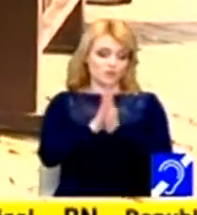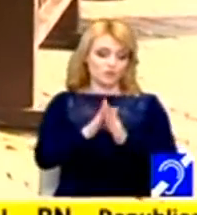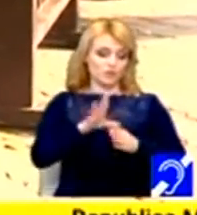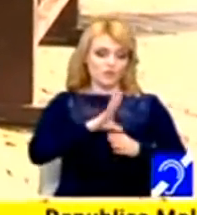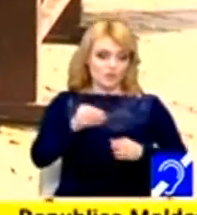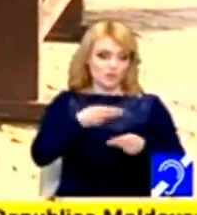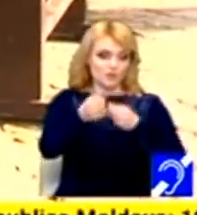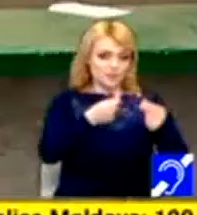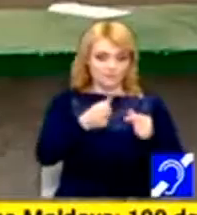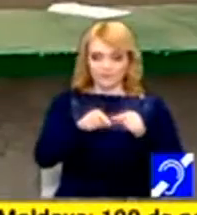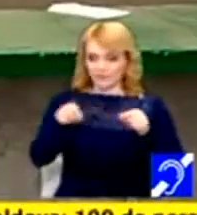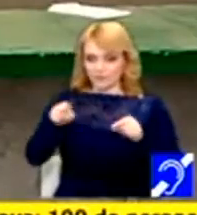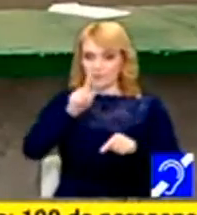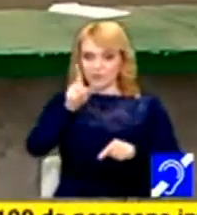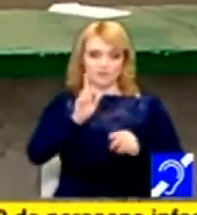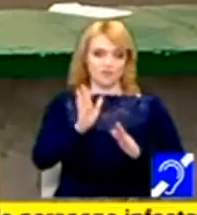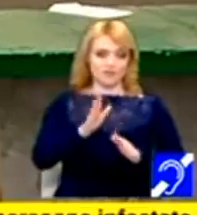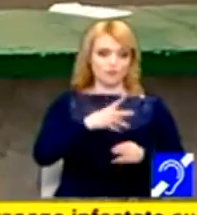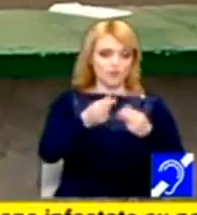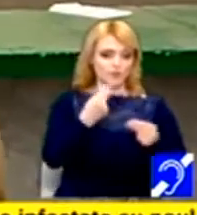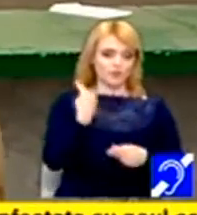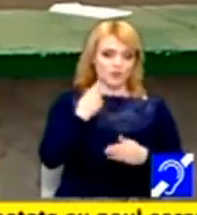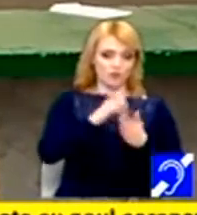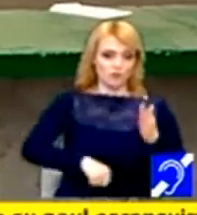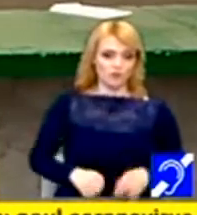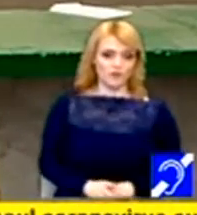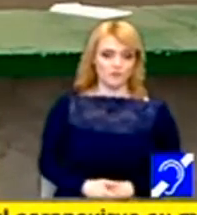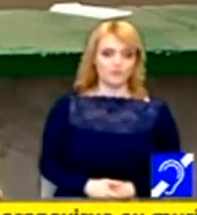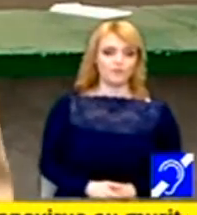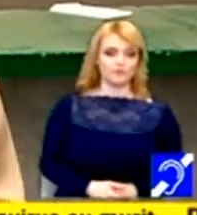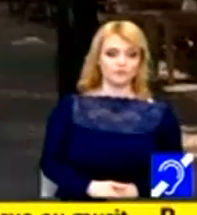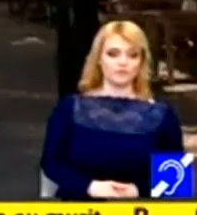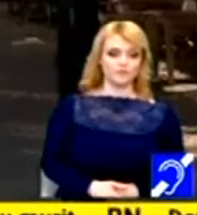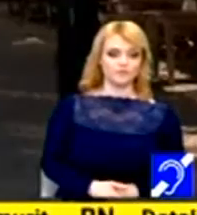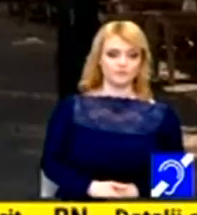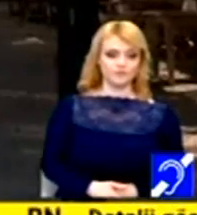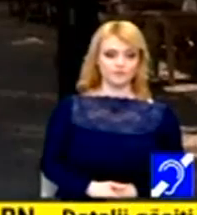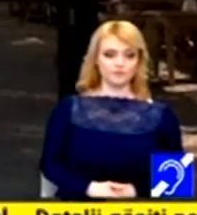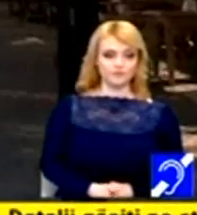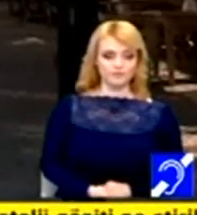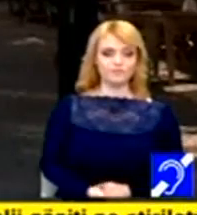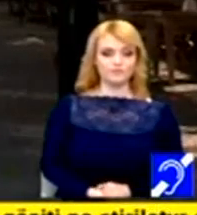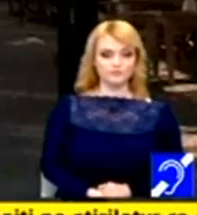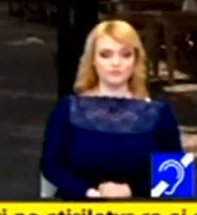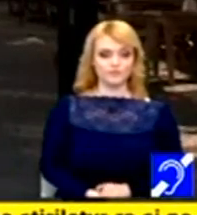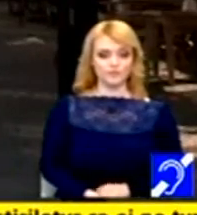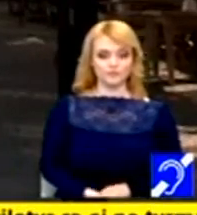în următoarea perioadă. Astfel, deci, să-și mărească poate vânzările, clienții, nu neapărat în apropierea localurilor, fiindcă